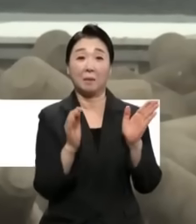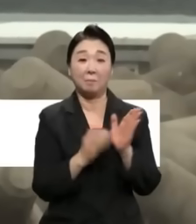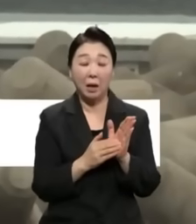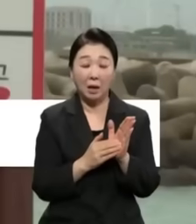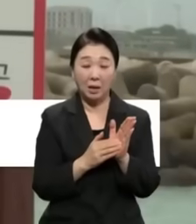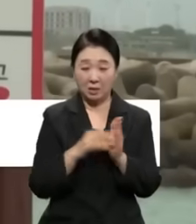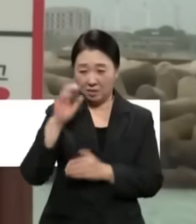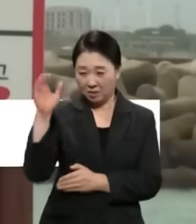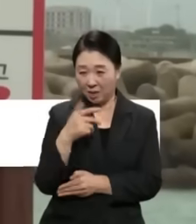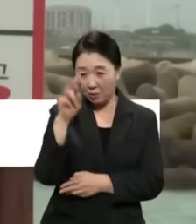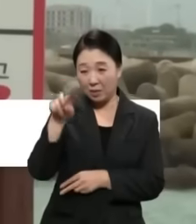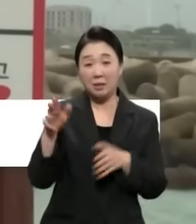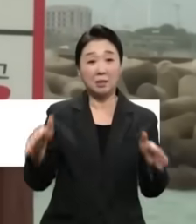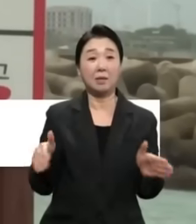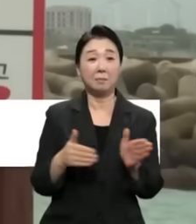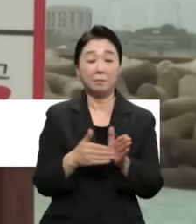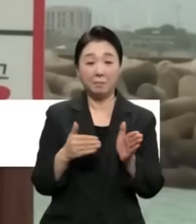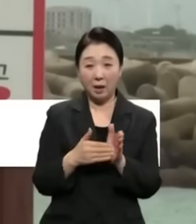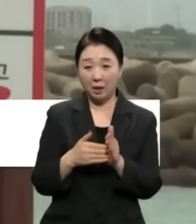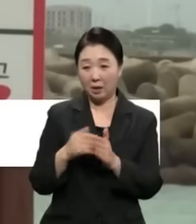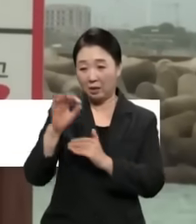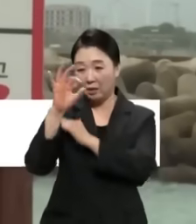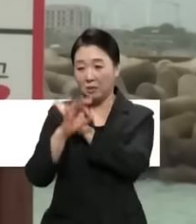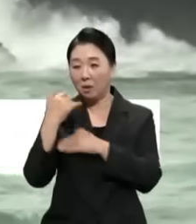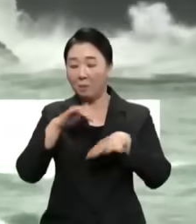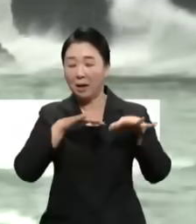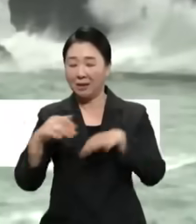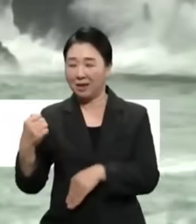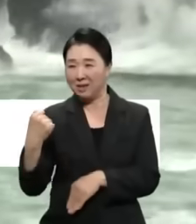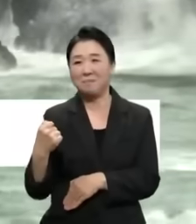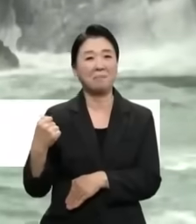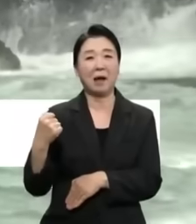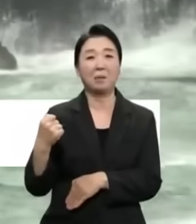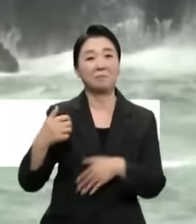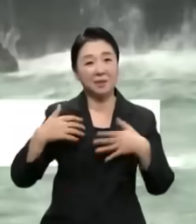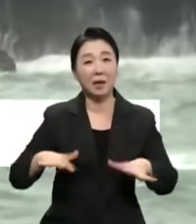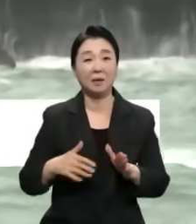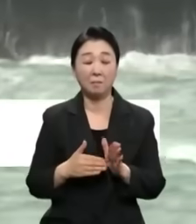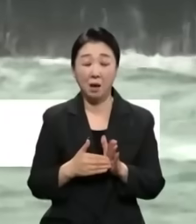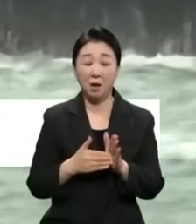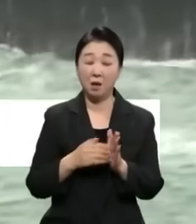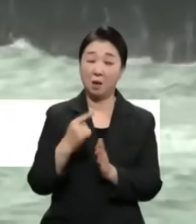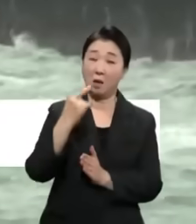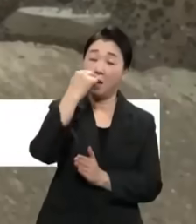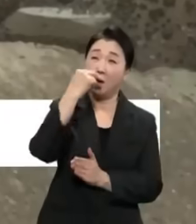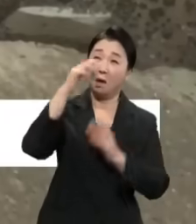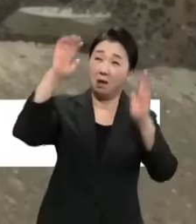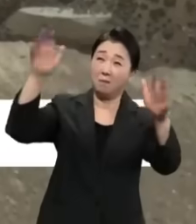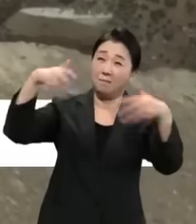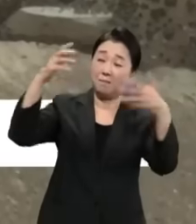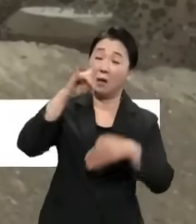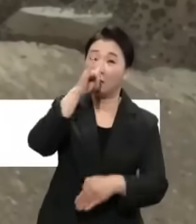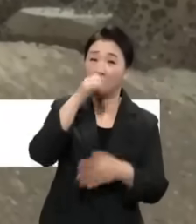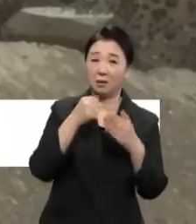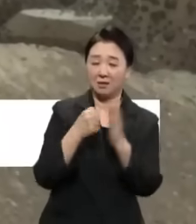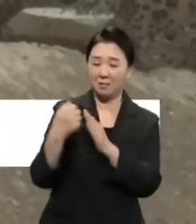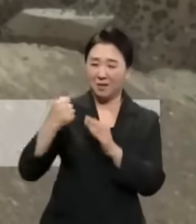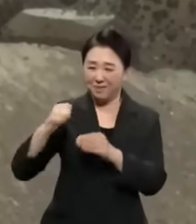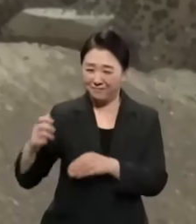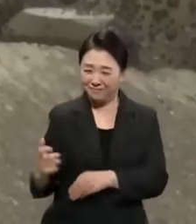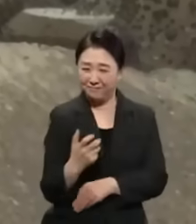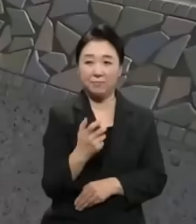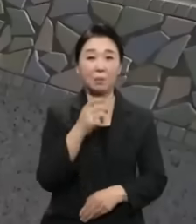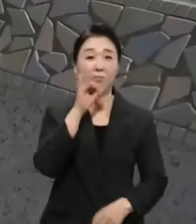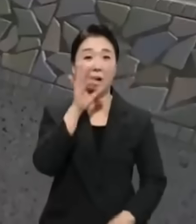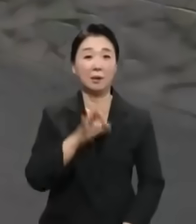이틀. 서해에서 충분한 힘을 확보하지 못한 데다 상층에 거대한 고기압이 자리 잡고 있어 힘을 크게 키우기도